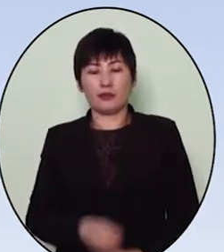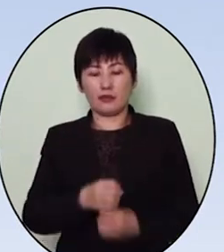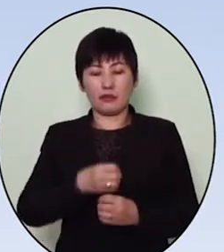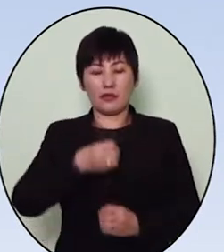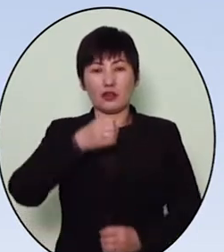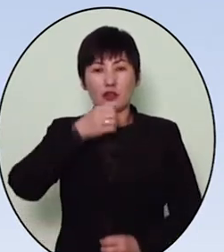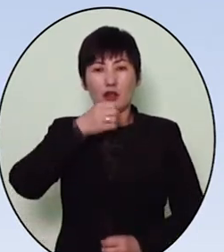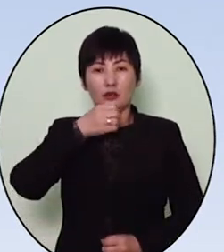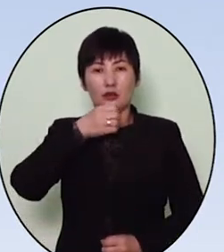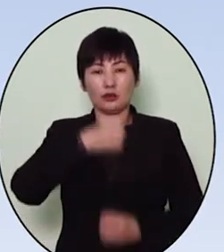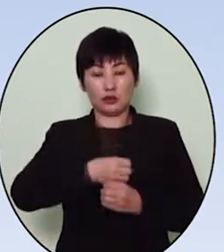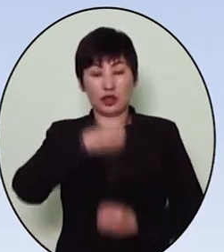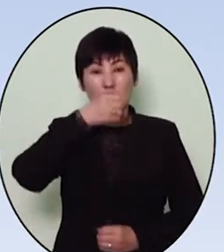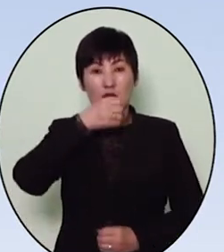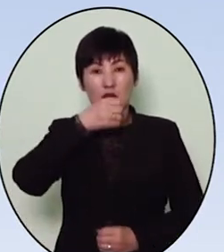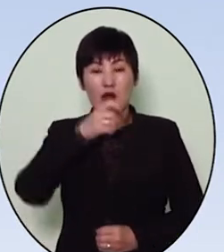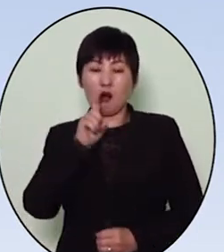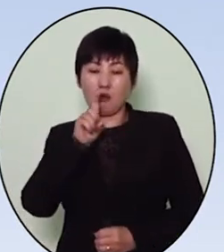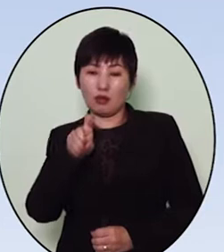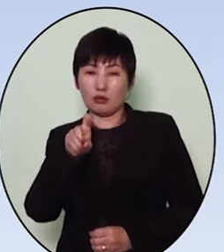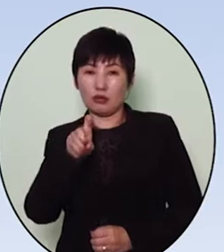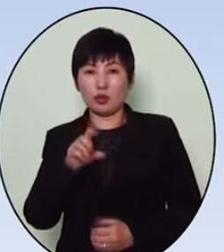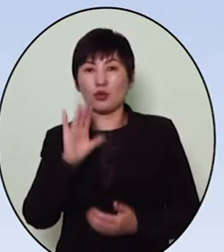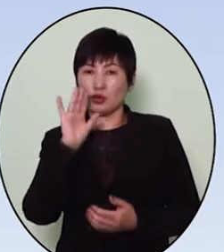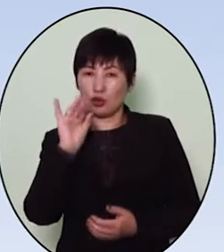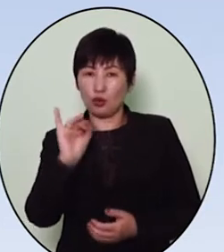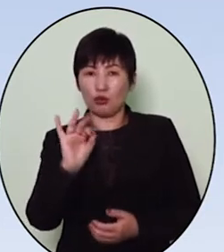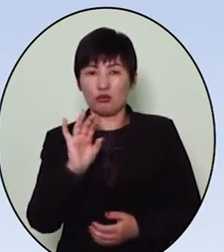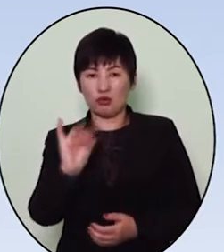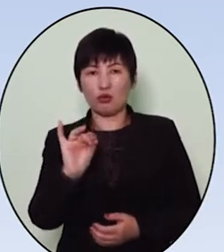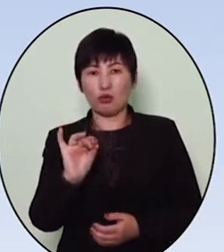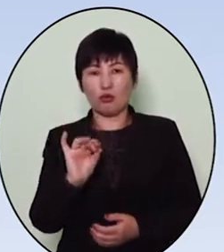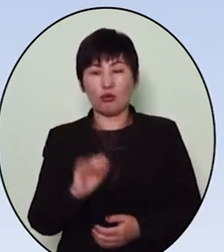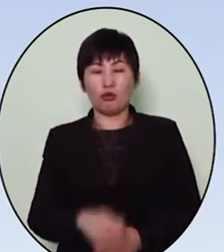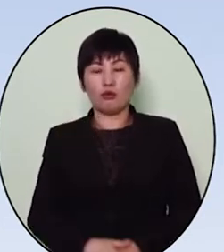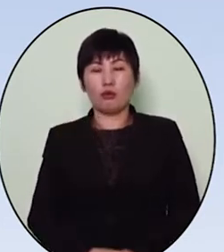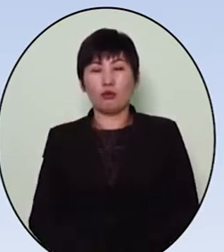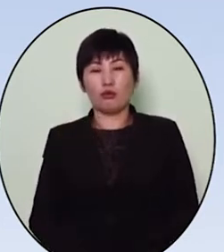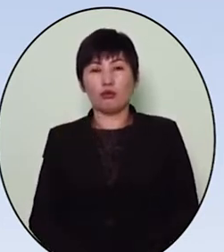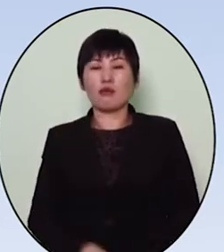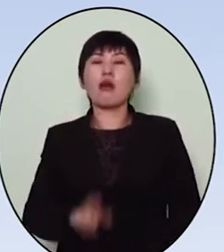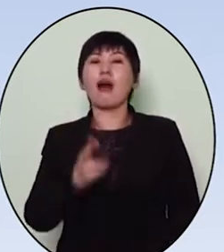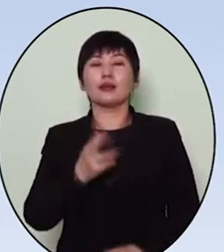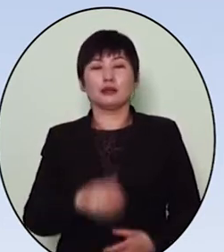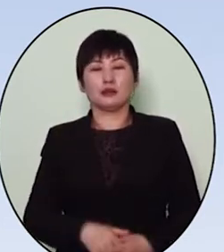Тэгс сайхан нуруутай хүн бүгдээд суух нь зөв үү? Яагаад?